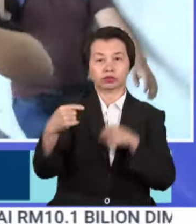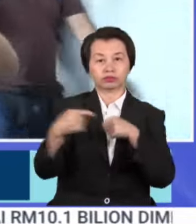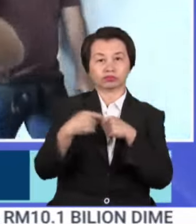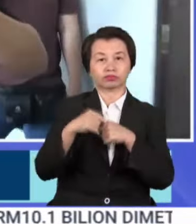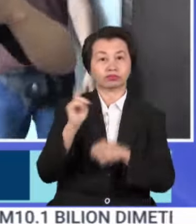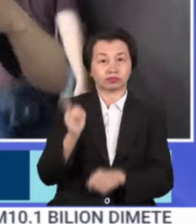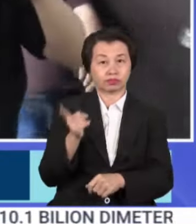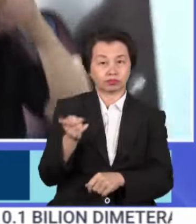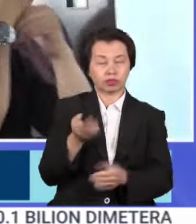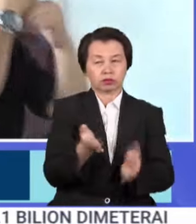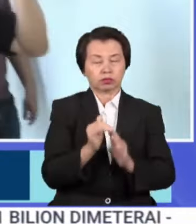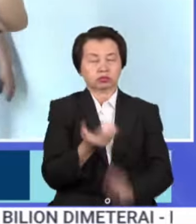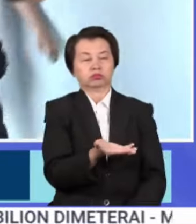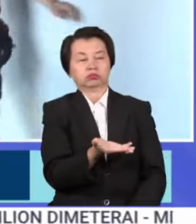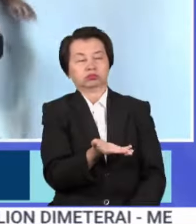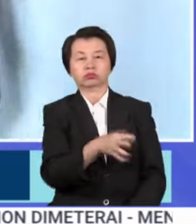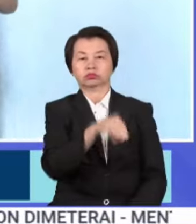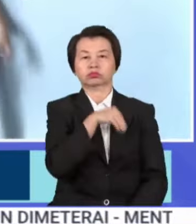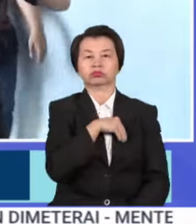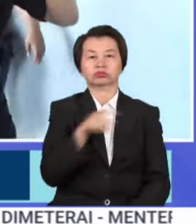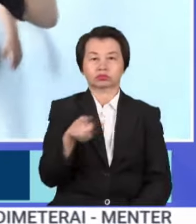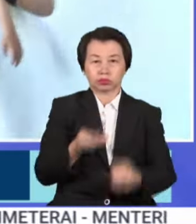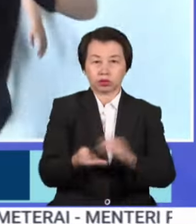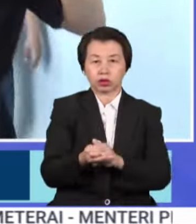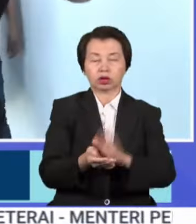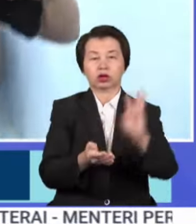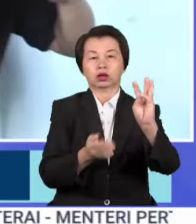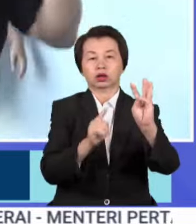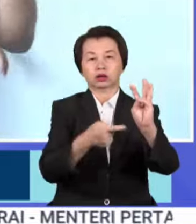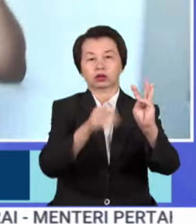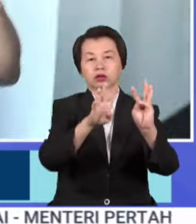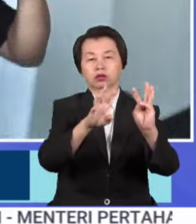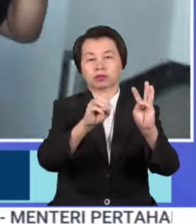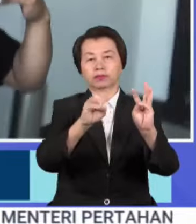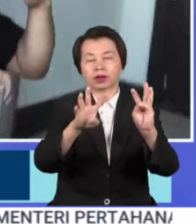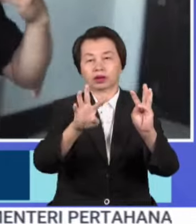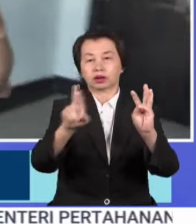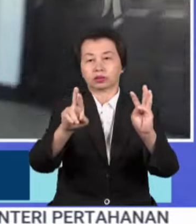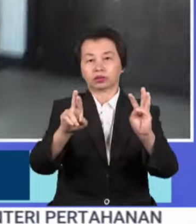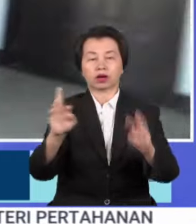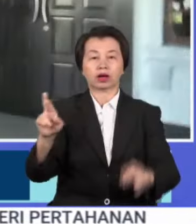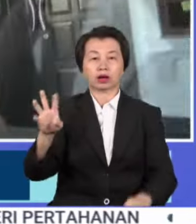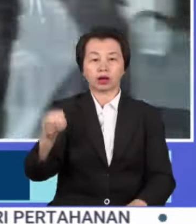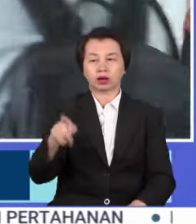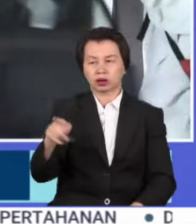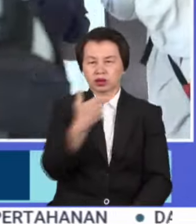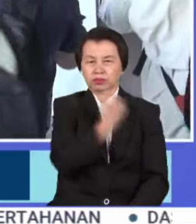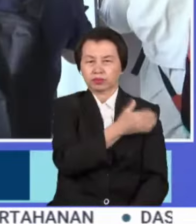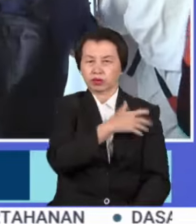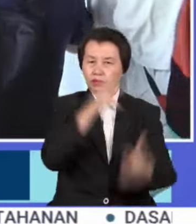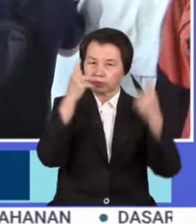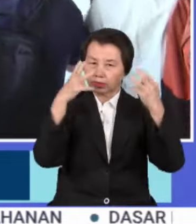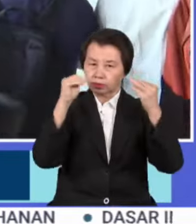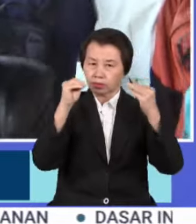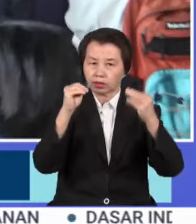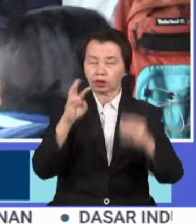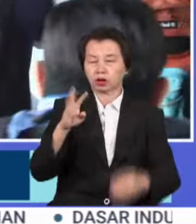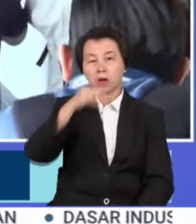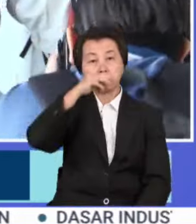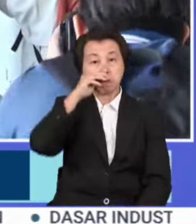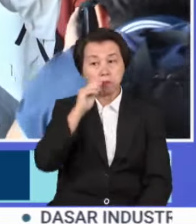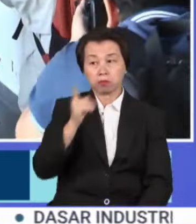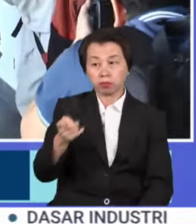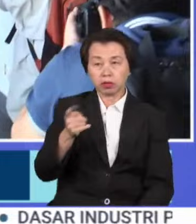pertuduhan meminta dan menerima rasuah berjumlah RM640,000 supaya anak bekas Perdana Menteri Tan Sri Muhyiddin